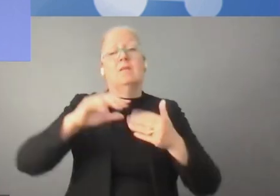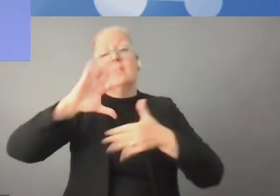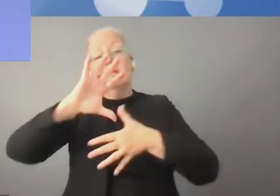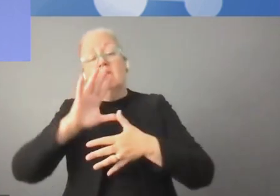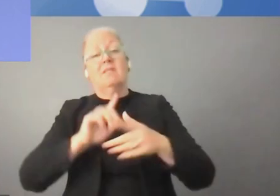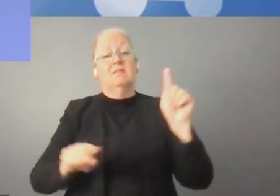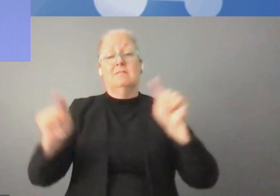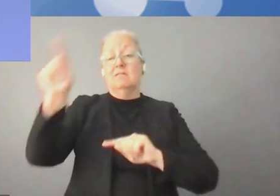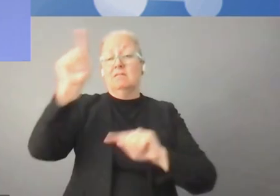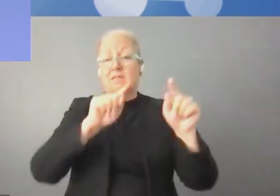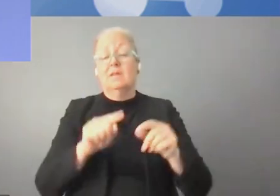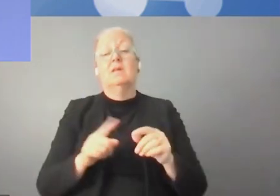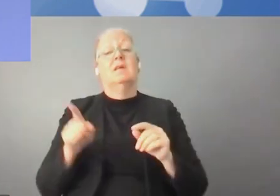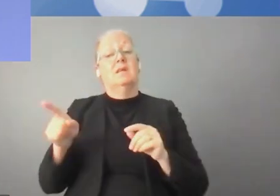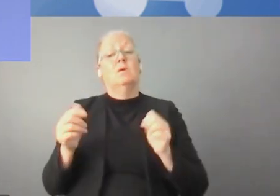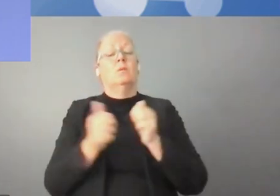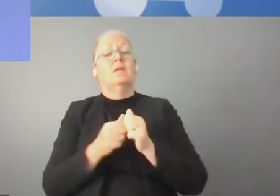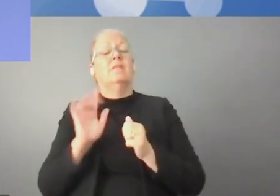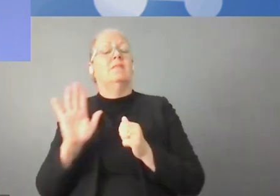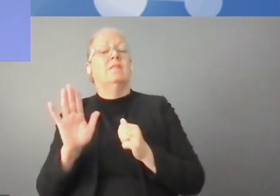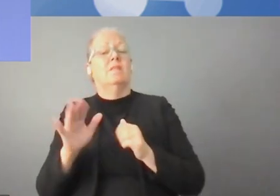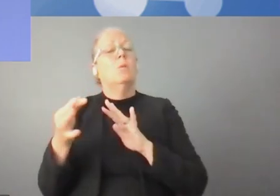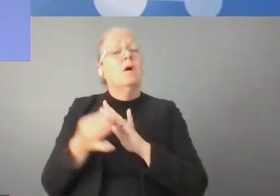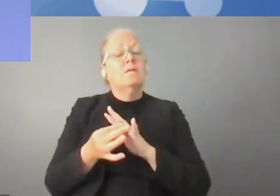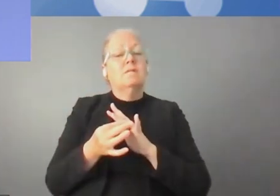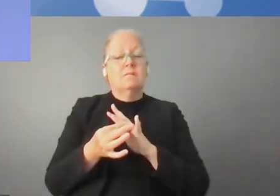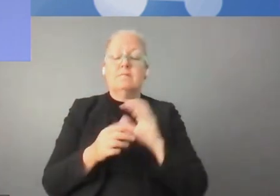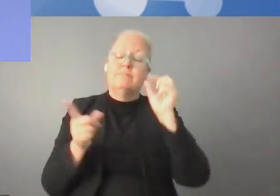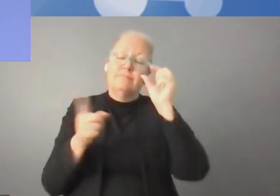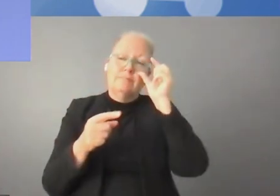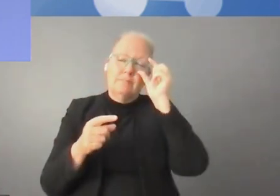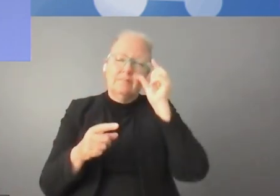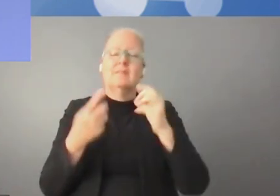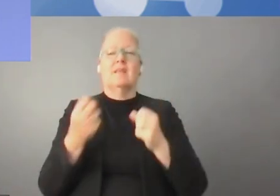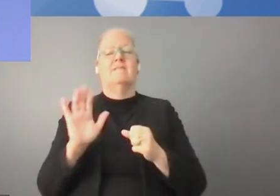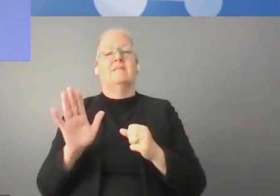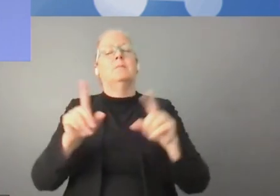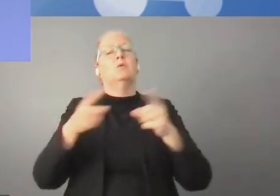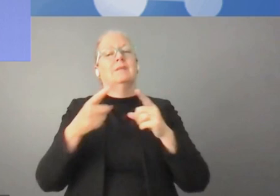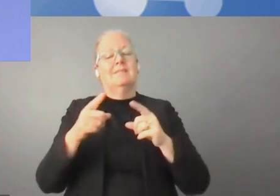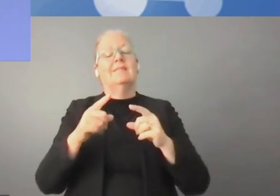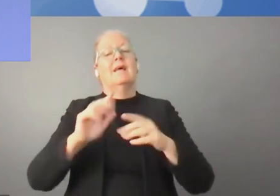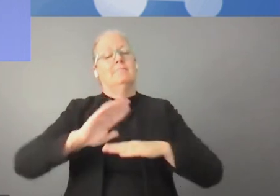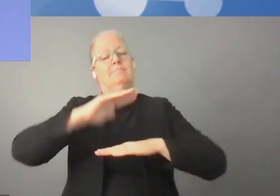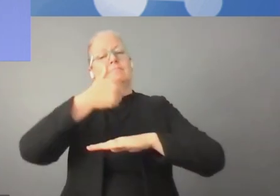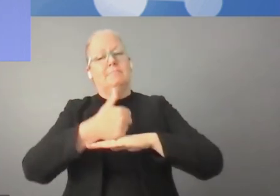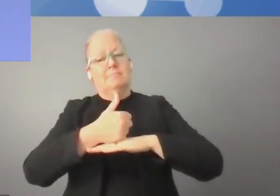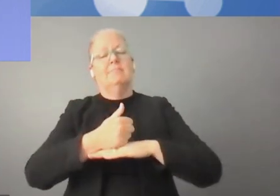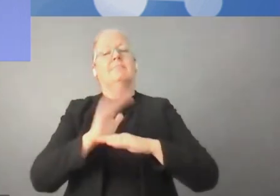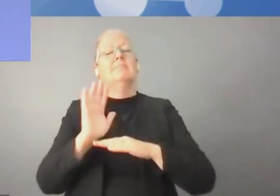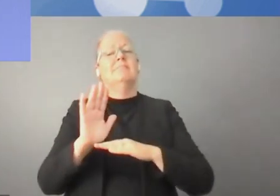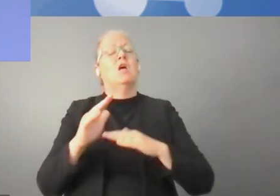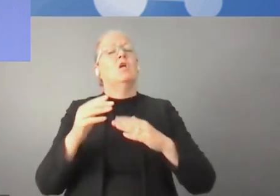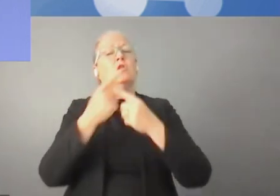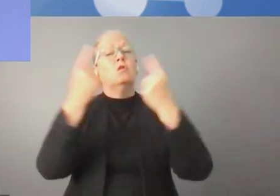konkursu fortepianowego na świecie, a mianowicie konkursu chopinowskiego. Występował w Europie, w